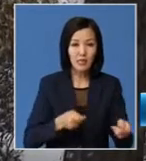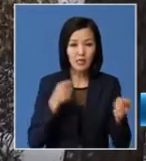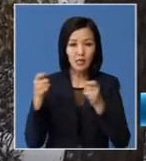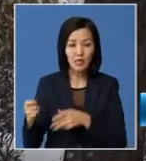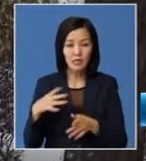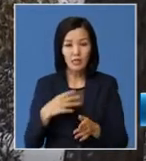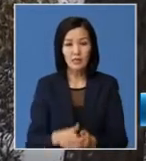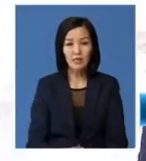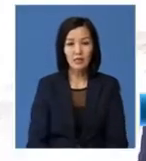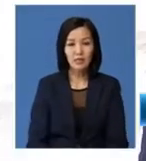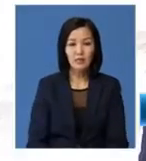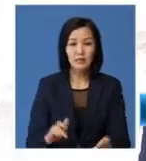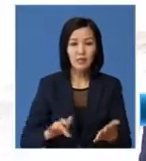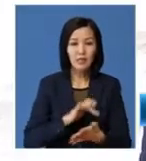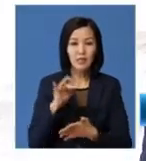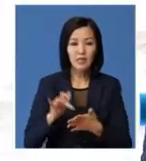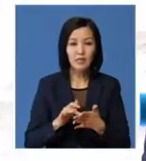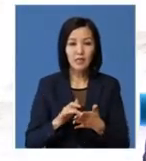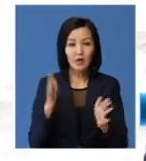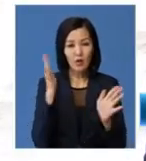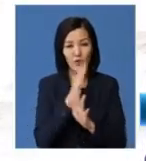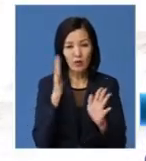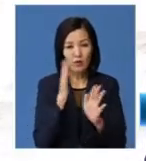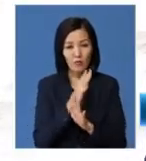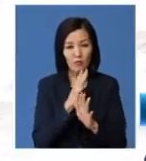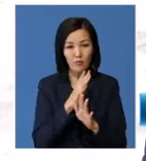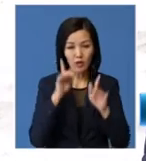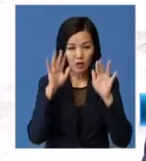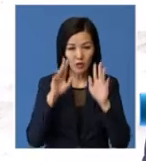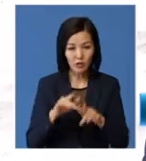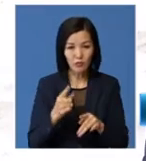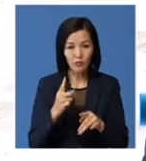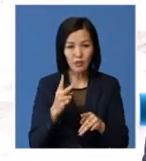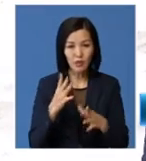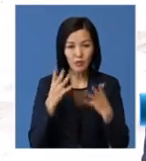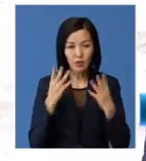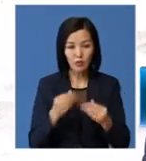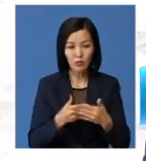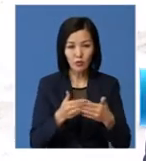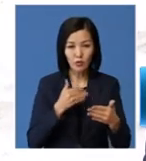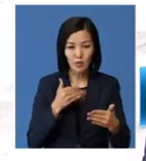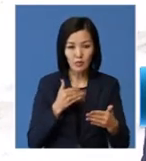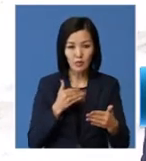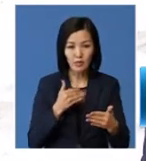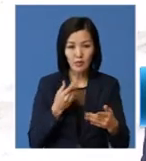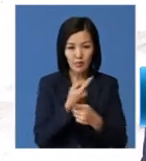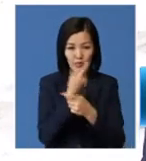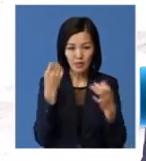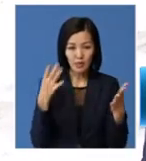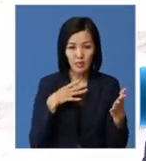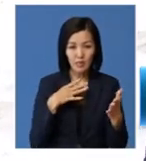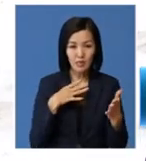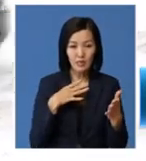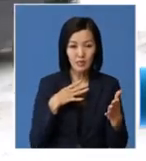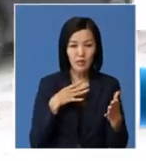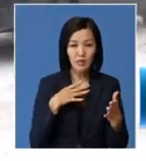баспасөз хатшысы. Қалалық әкімдік ауа райы болжамы бойынша қар жауатын бірнеше күн бұрын білген. Соған осыған орай біз түнімен